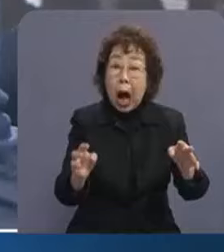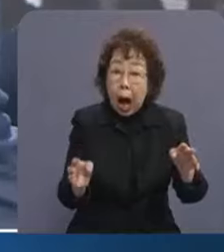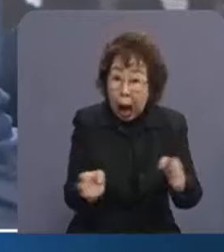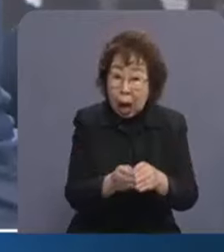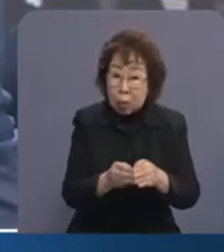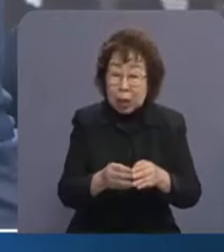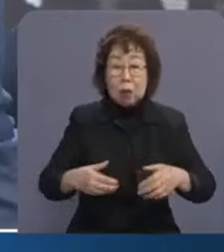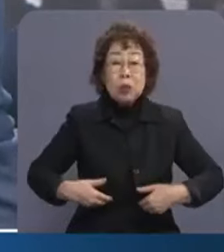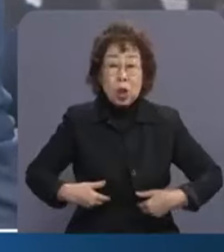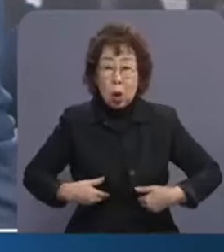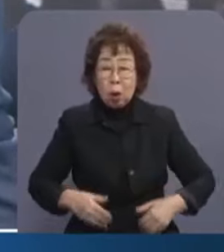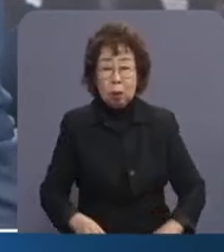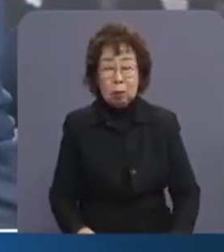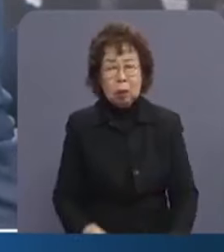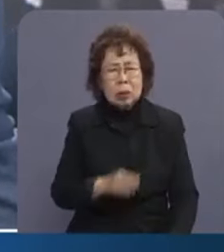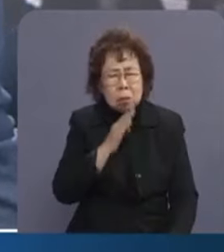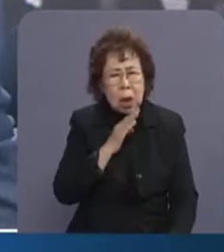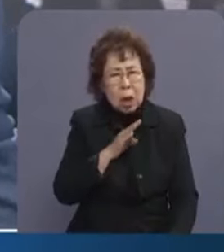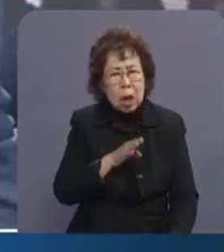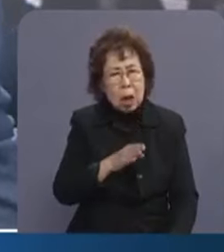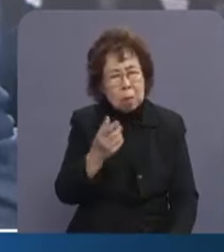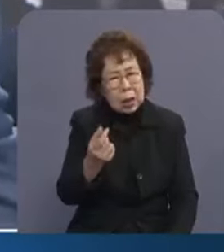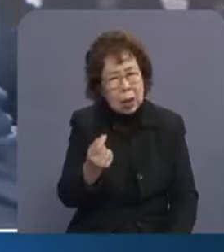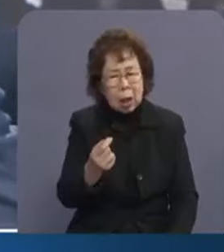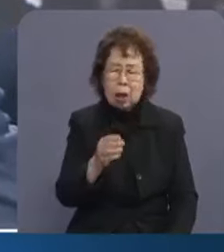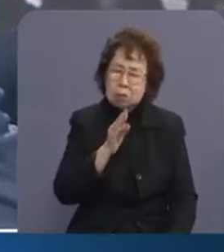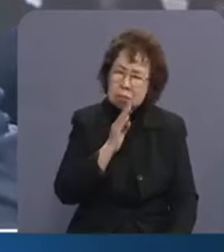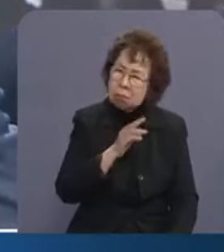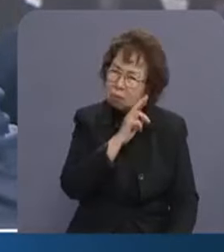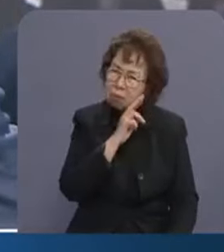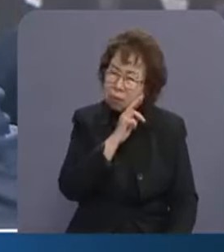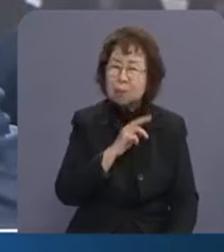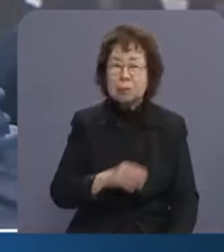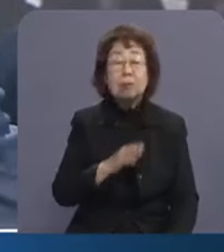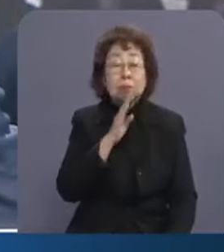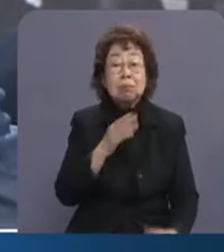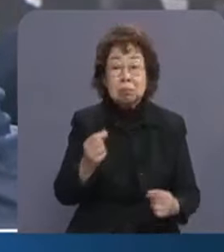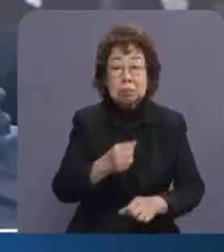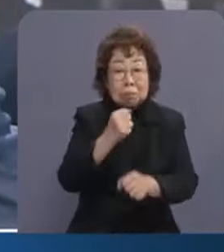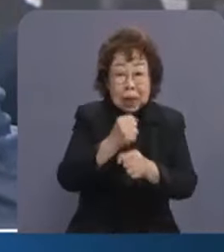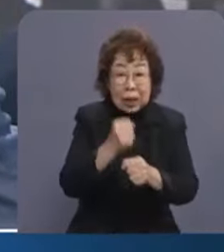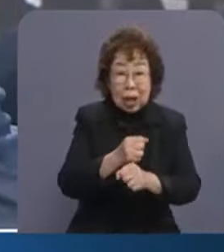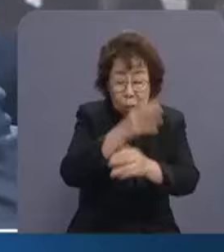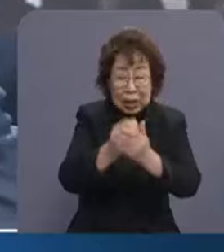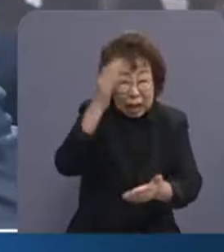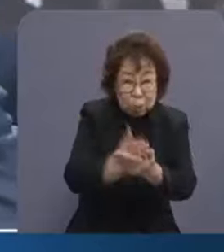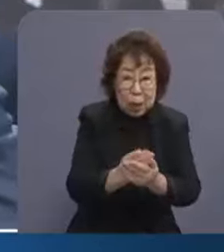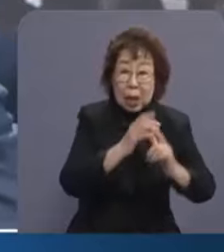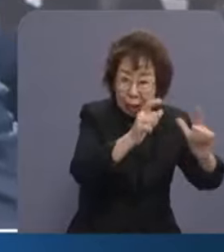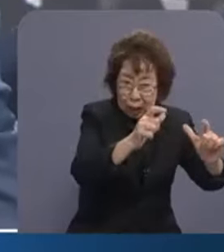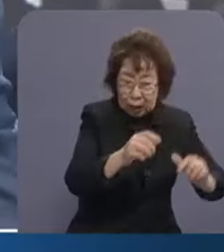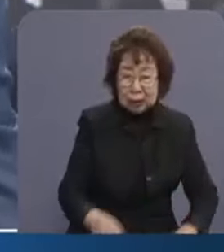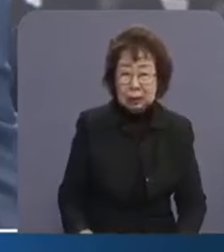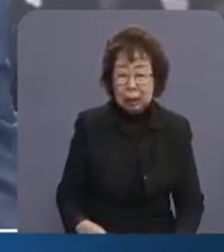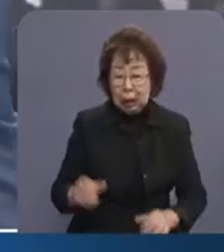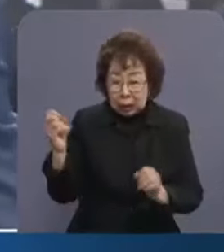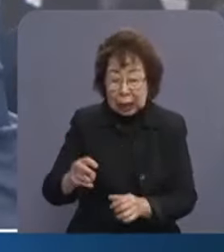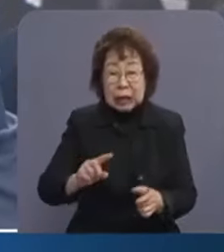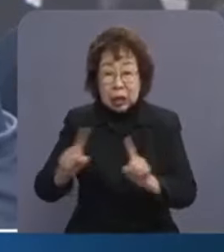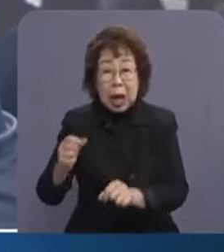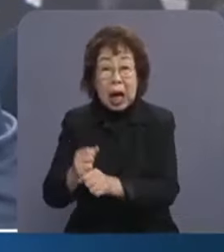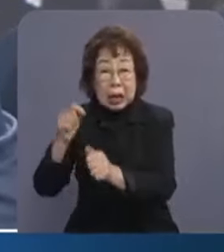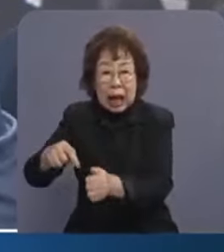텐데 근데 더 전망이 박지만 않다고요네 그렇습니다 방금 말씀드린 대로이 생산 자체를 하지 말자는 쪽과 재활용을 잘하자